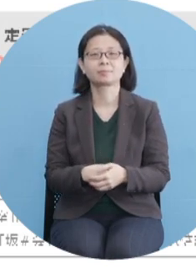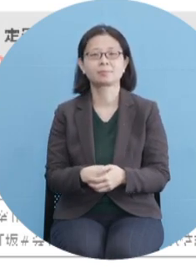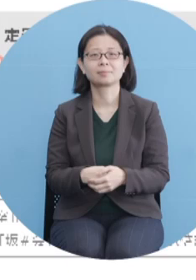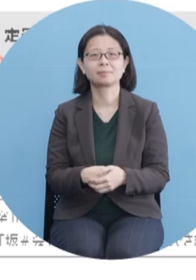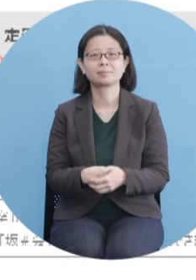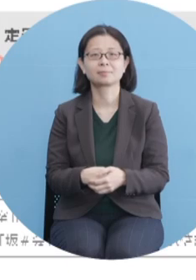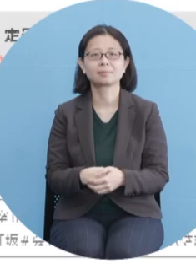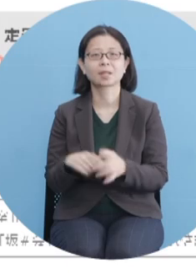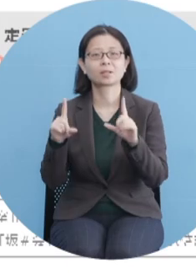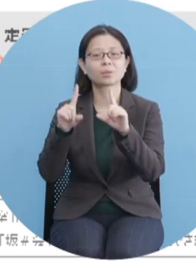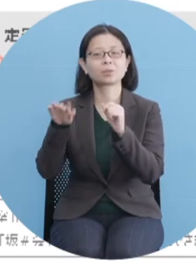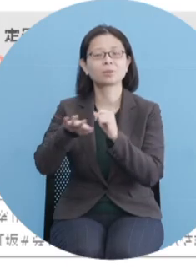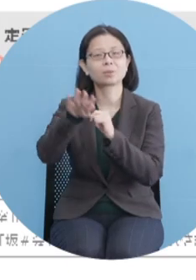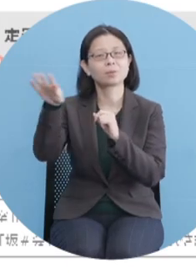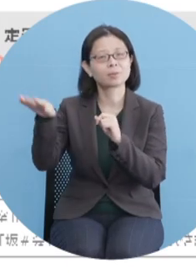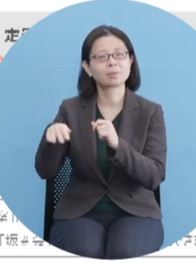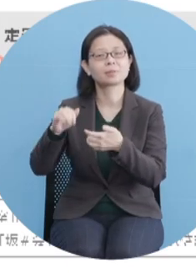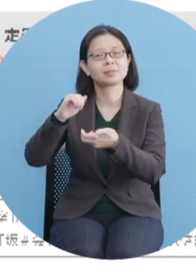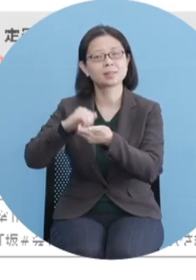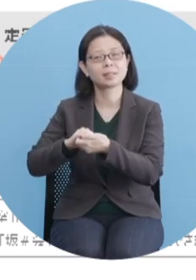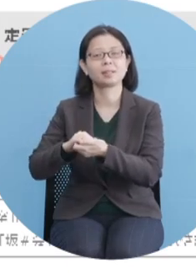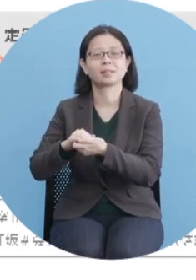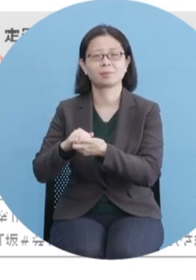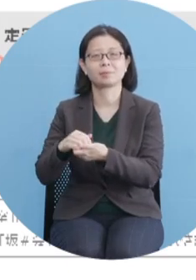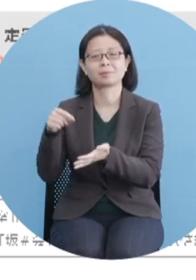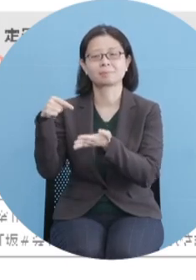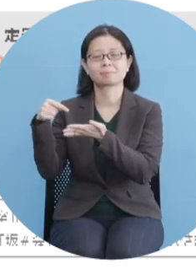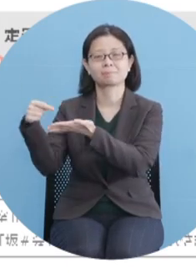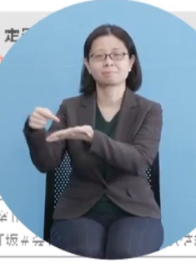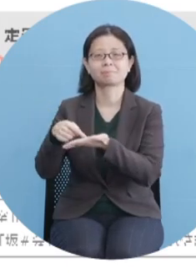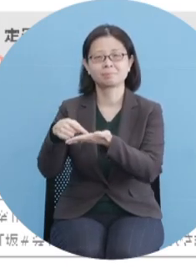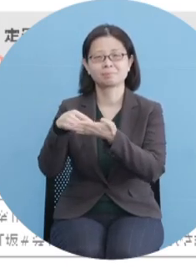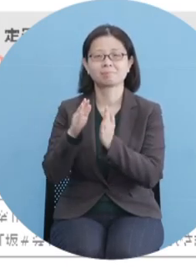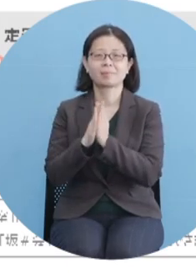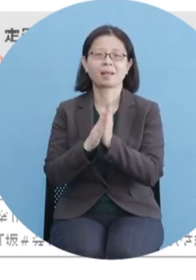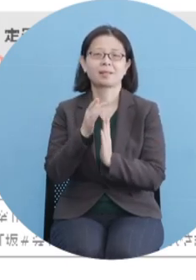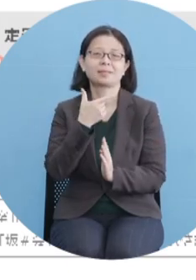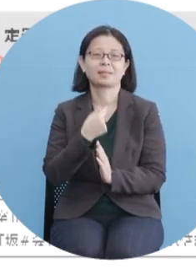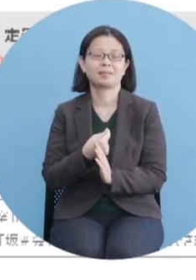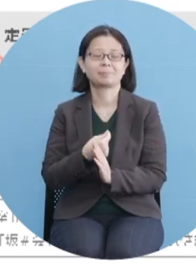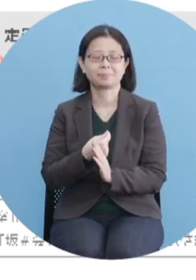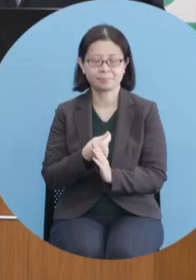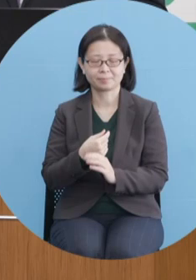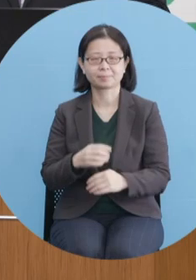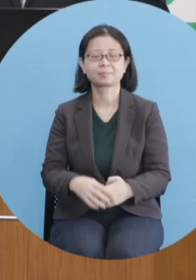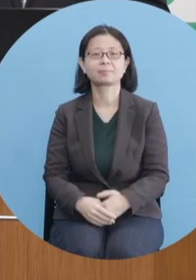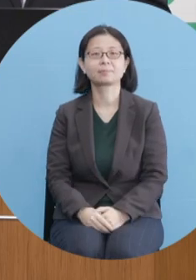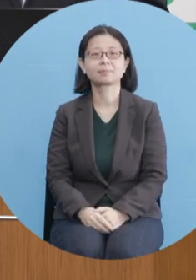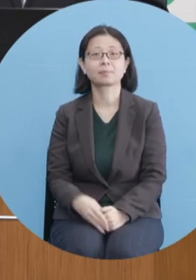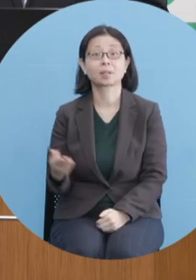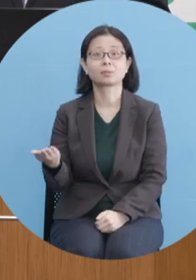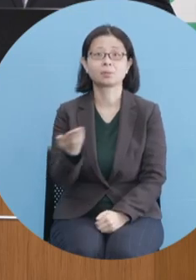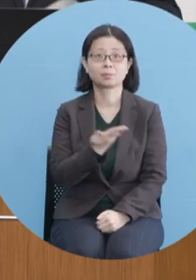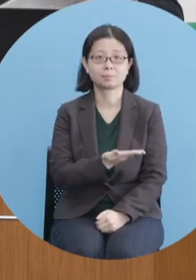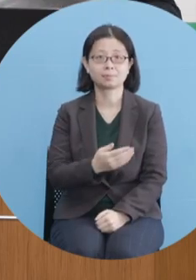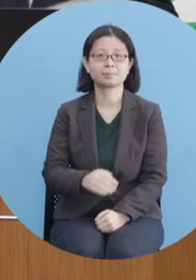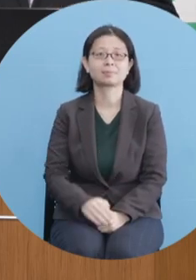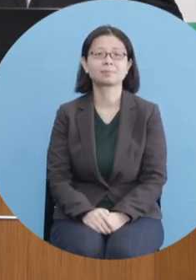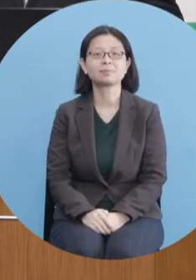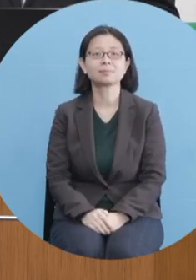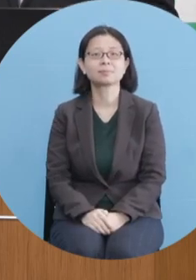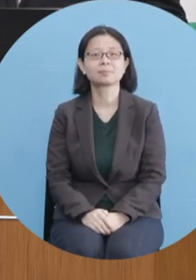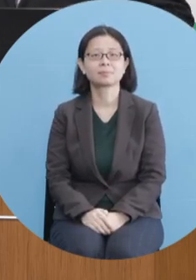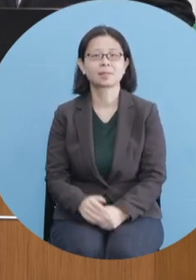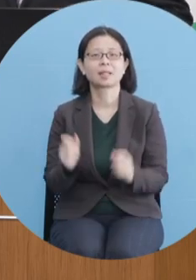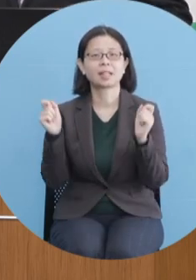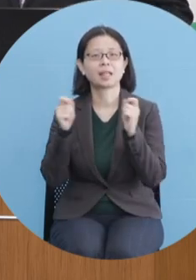え東京の方には振るってえご参加いただきたいという風に思っておりますえ続きましてえまた